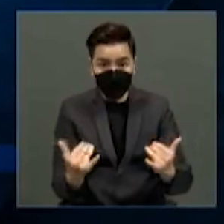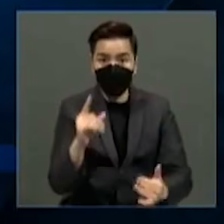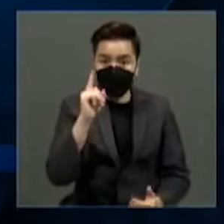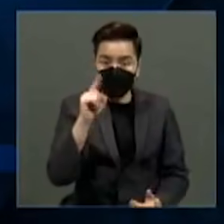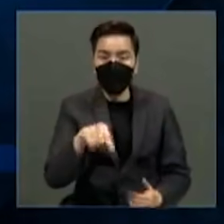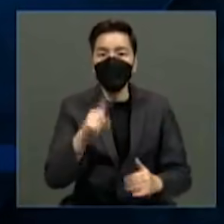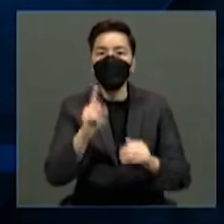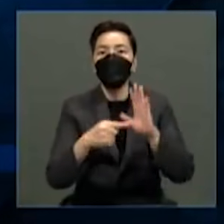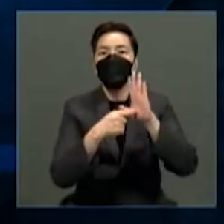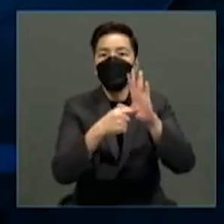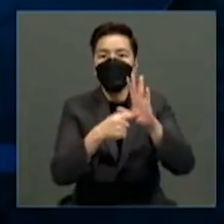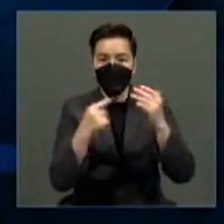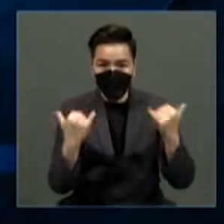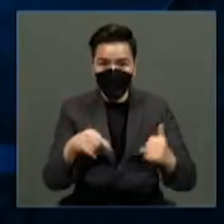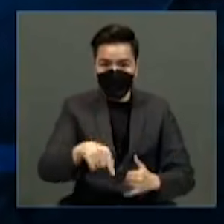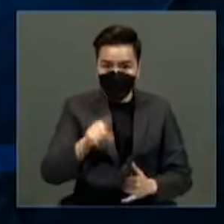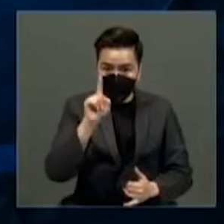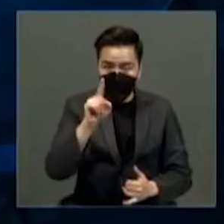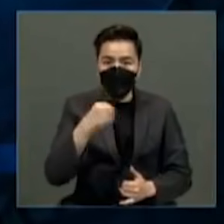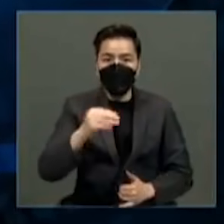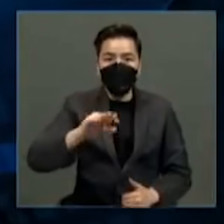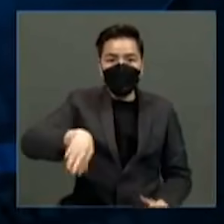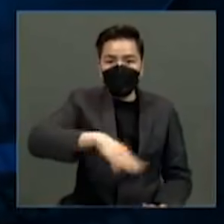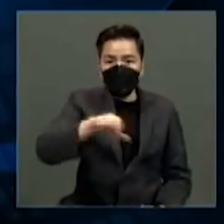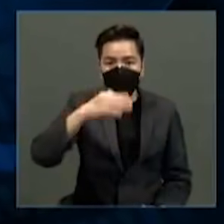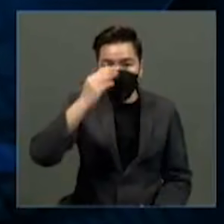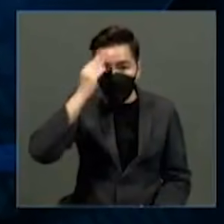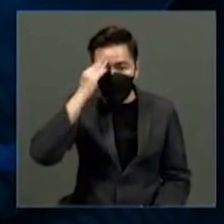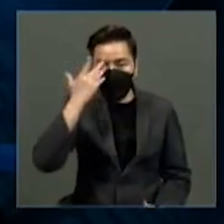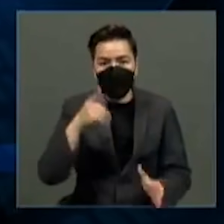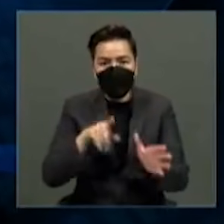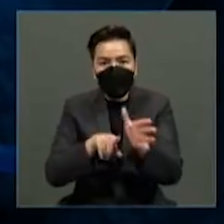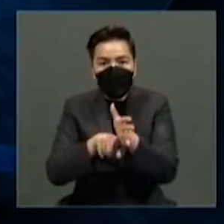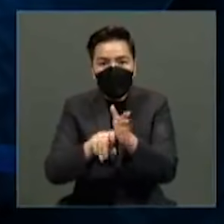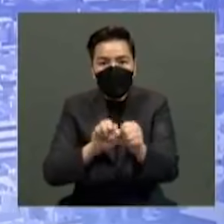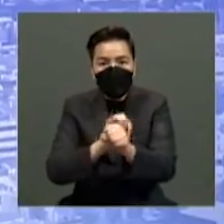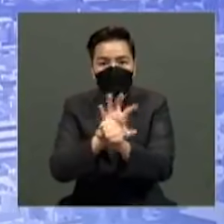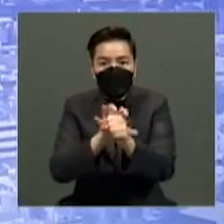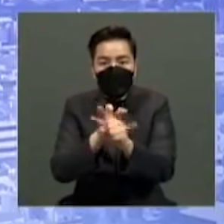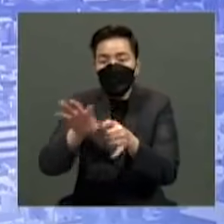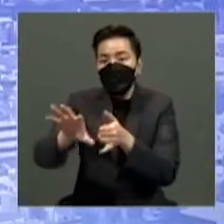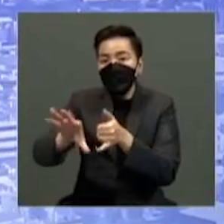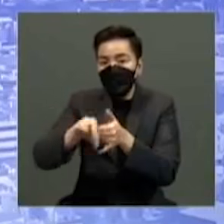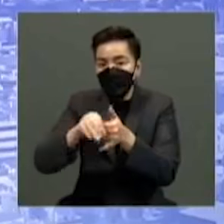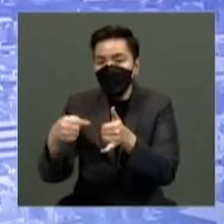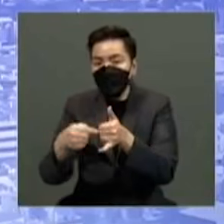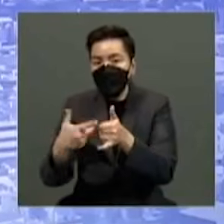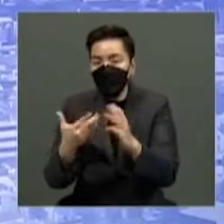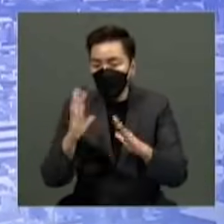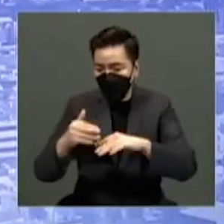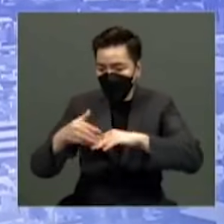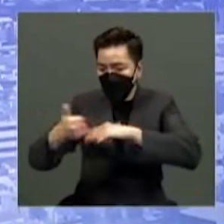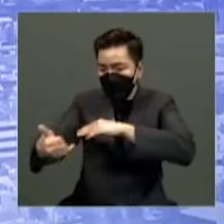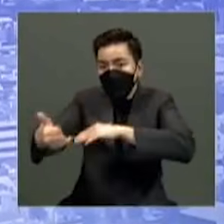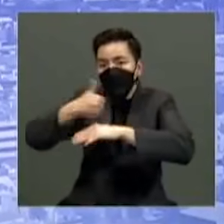รณีนี้เป็นอีกกรณีนึงที่เราทำให้เราได้ทราบว่าโอกาสที่จะมีการติดเชื้อโดยเฉพาะการข้ามพื้นที่ช